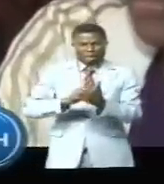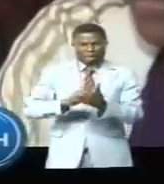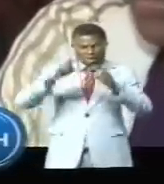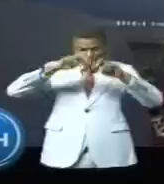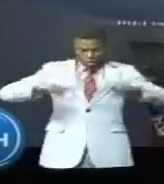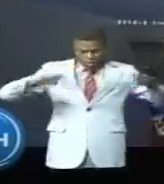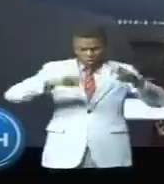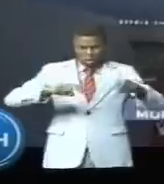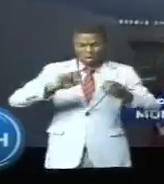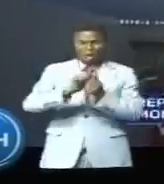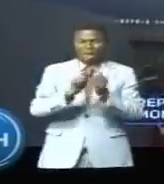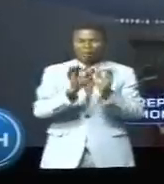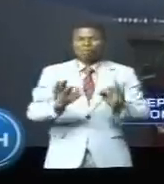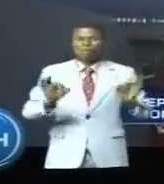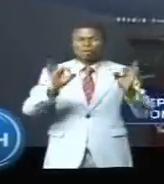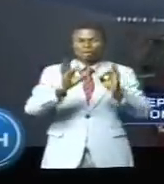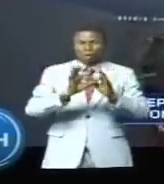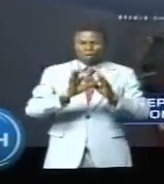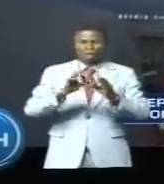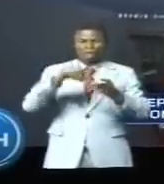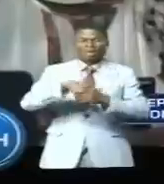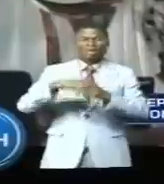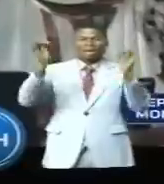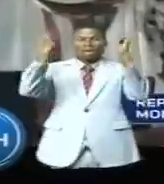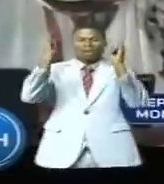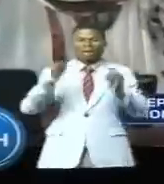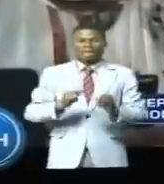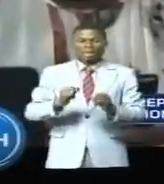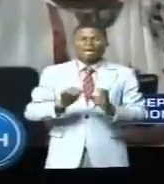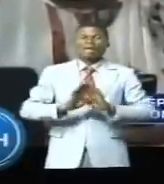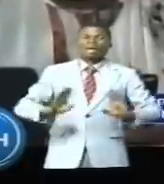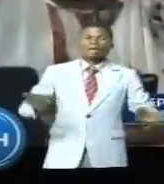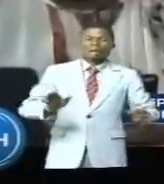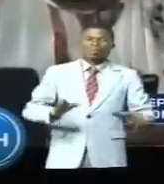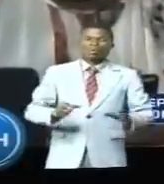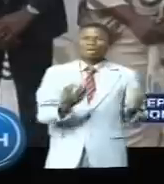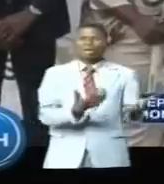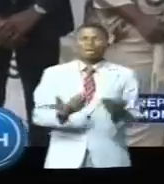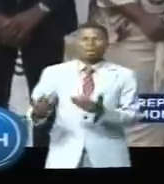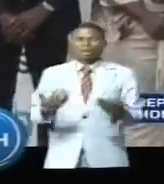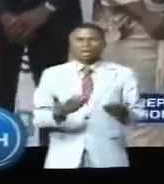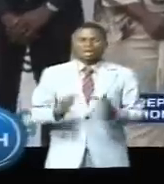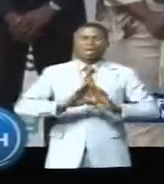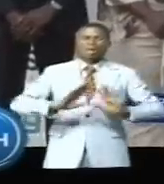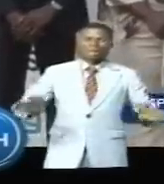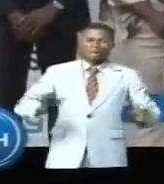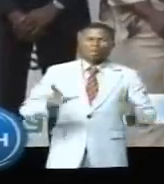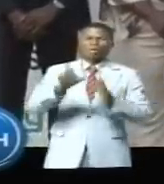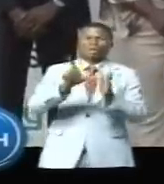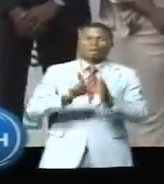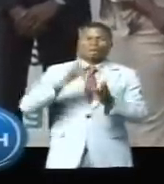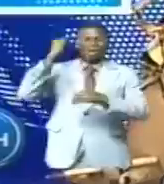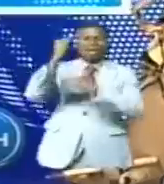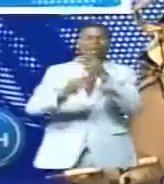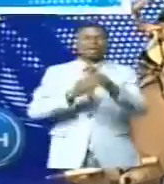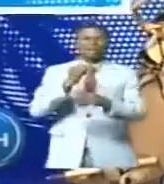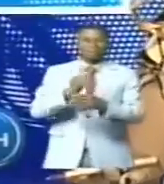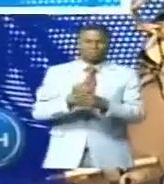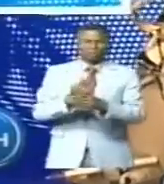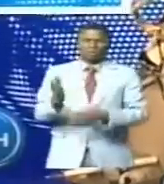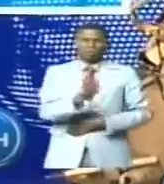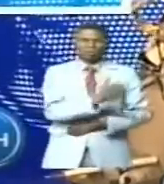examiner les préalables de la connectivité à l'Internet et l'accessibilité du numérique adaptée aux exigences internationales.